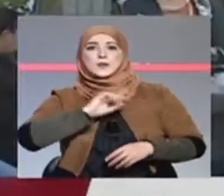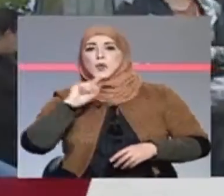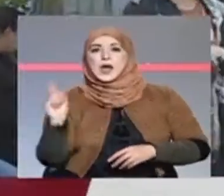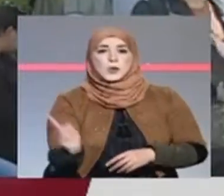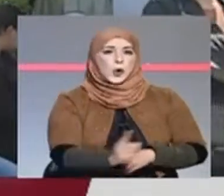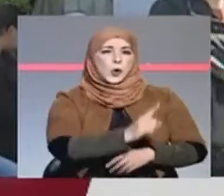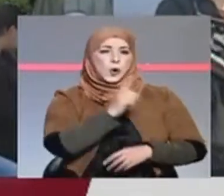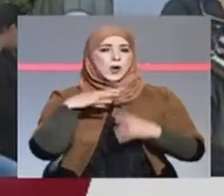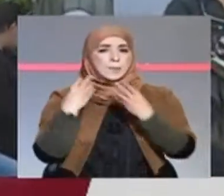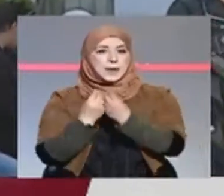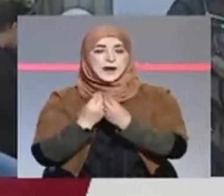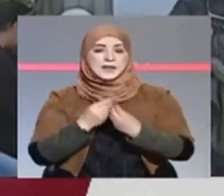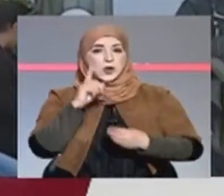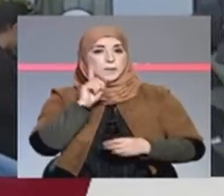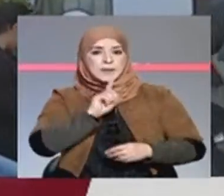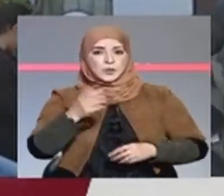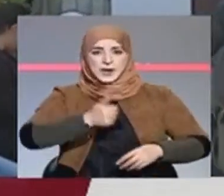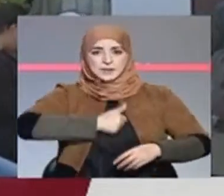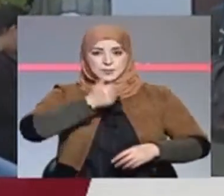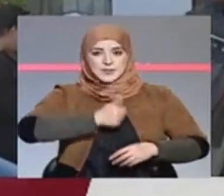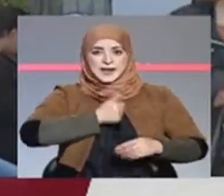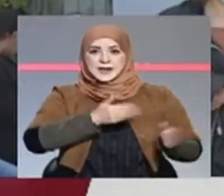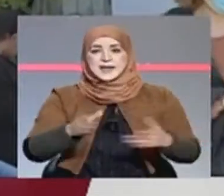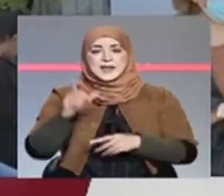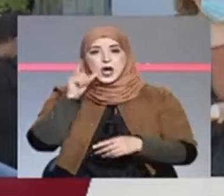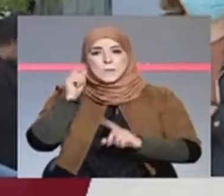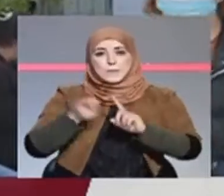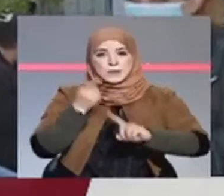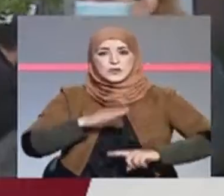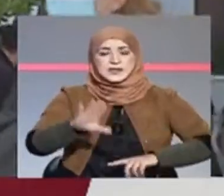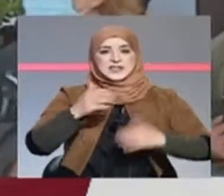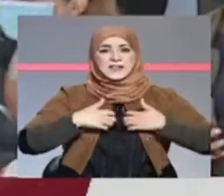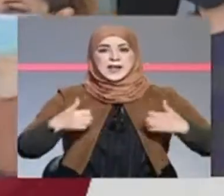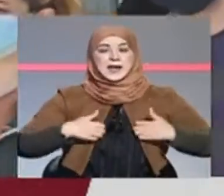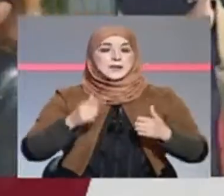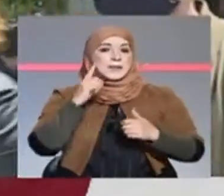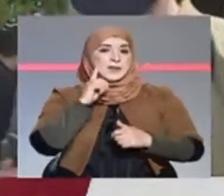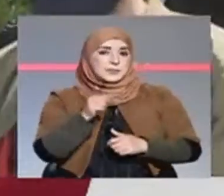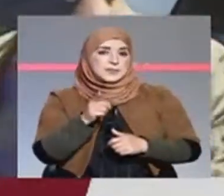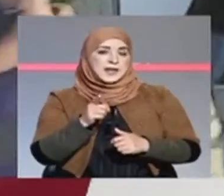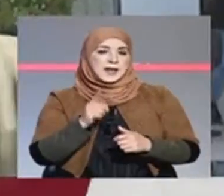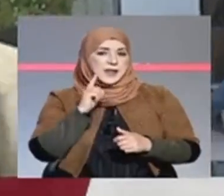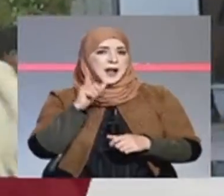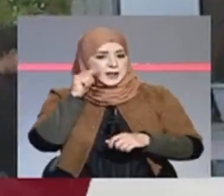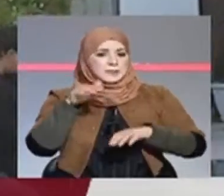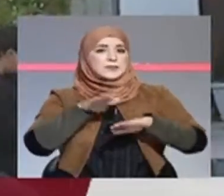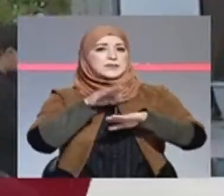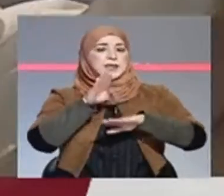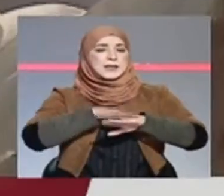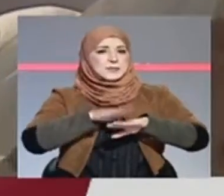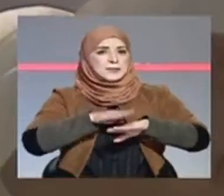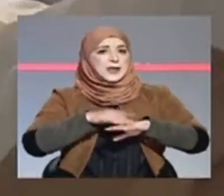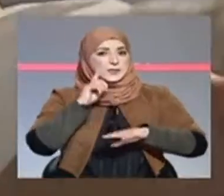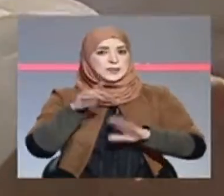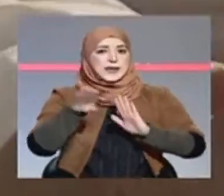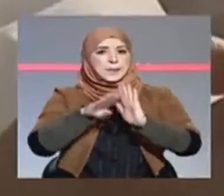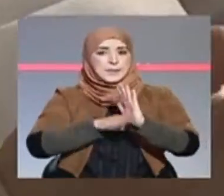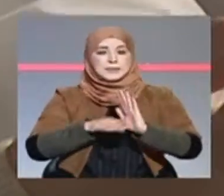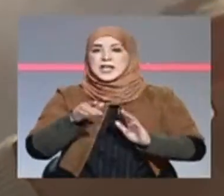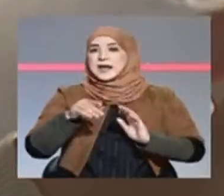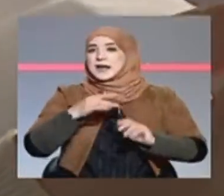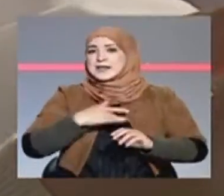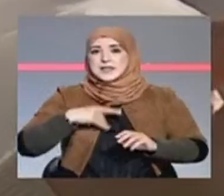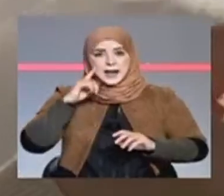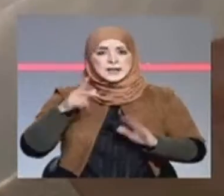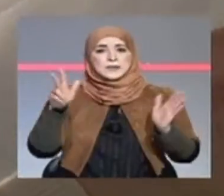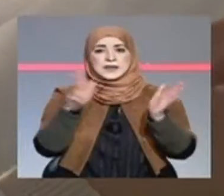مسؤول اللجنه العلميه والمختص فى علم الاجتماع مهدي مبروك يبقى الالتزام في الاجراءات الوقائيه والاقبال تلقيح عناصر مهمه في